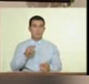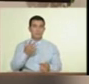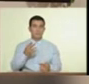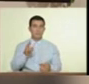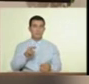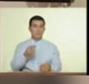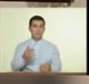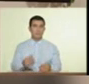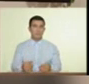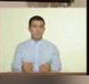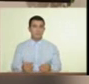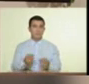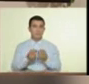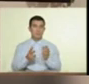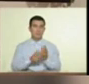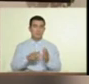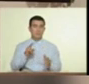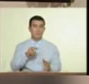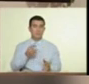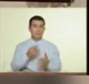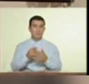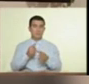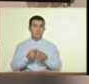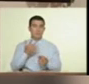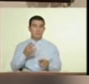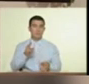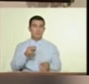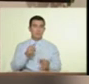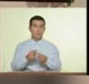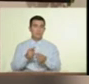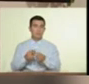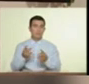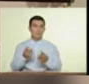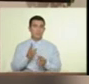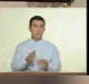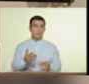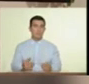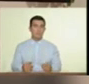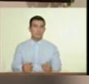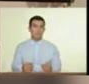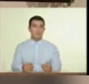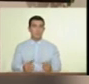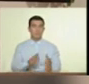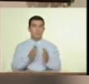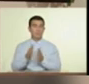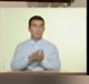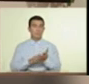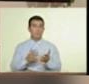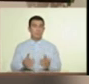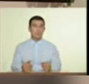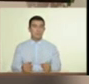5d. Demak, 18d ga 5d ni qo'shib olishingiz kerak bo'ladi. Keyin esa